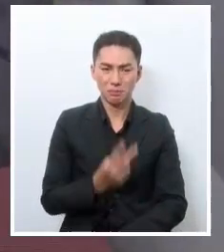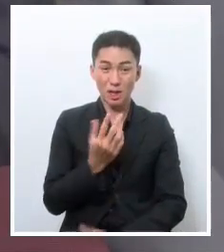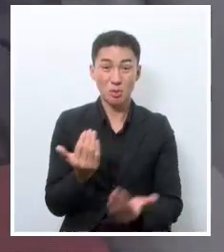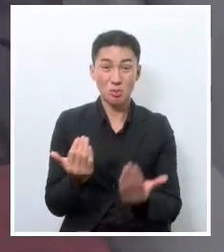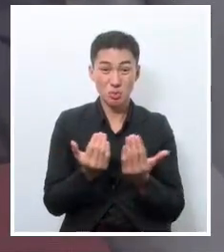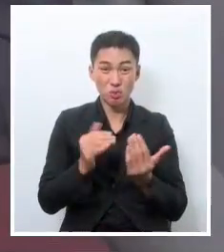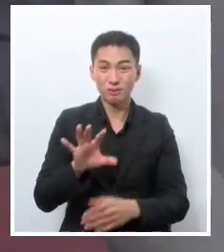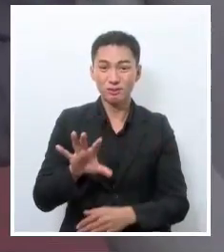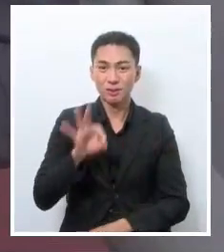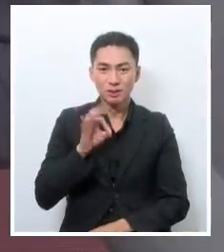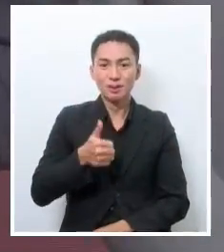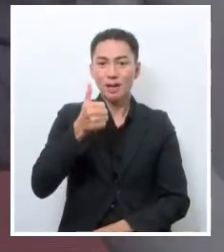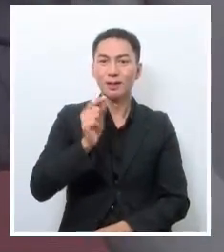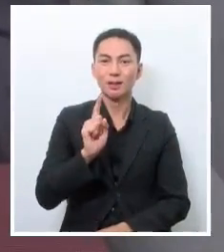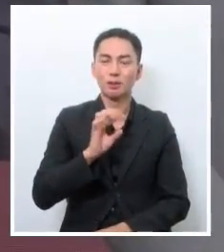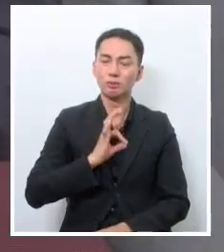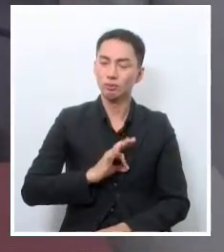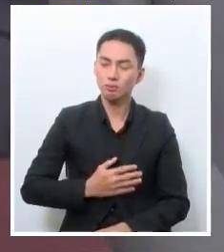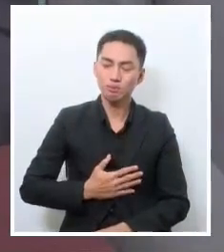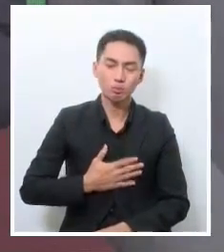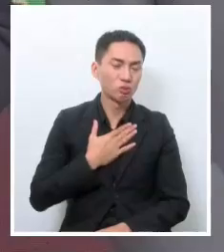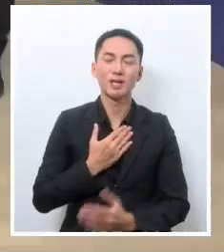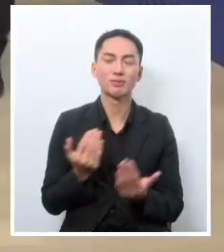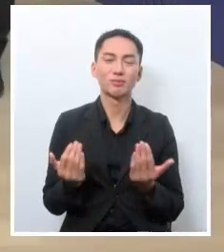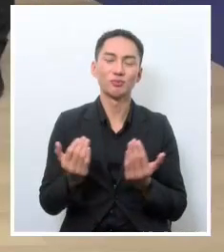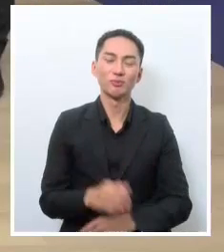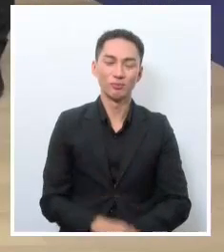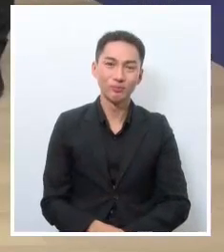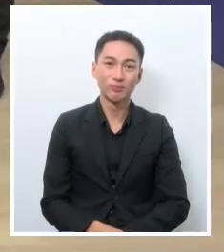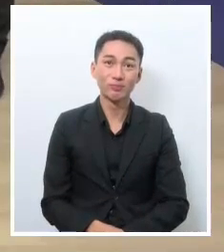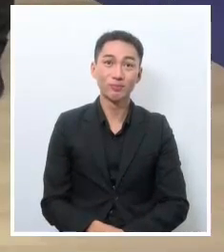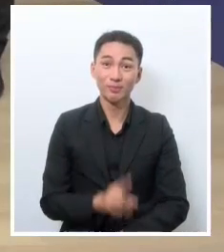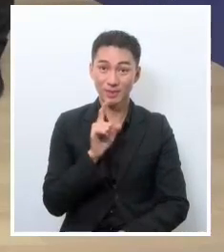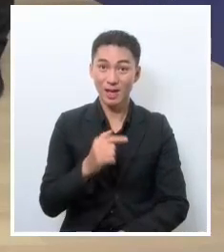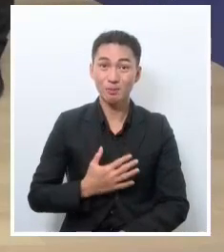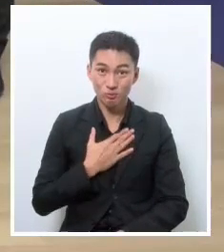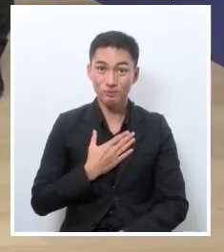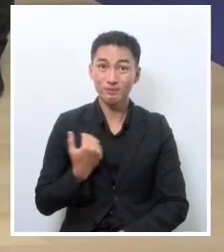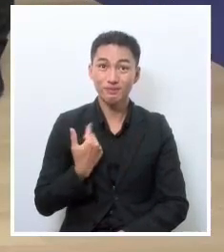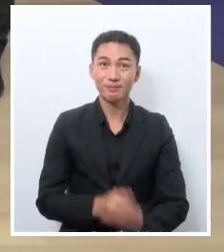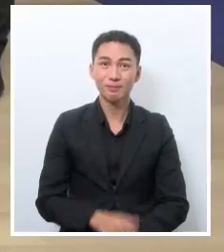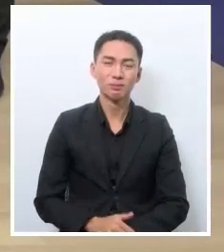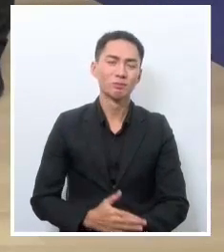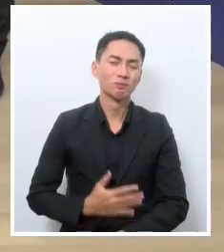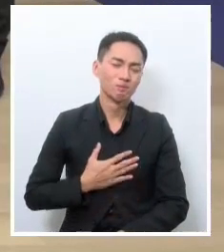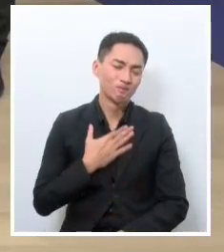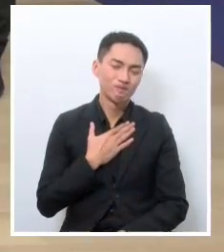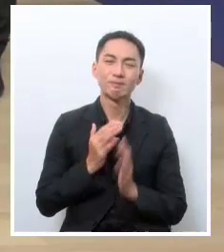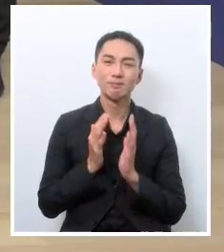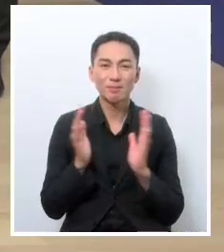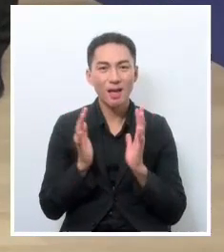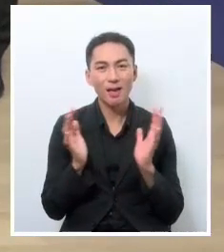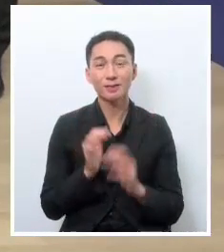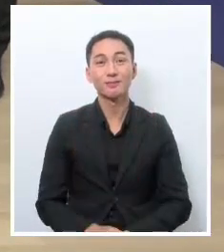ไงบ้างครับภูมิใจในตัวลูกมากค่ะอืครับคุณแม่ล่ะครับภูมิใจมยฮะภูมิใจมากค่ะเราแล้วเราให้การ